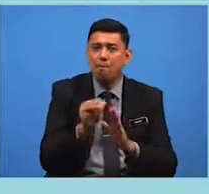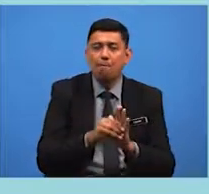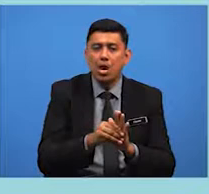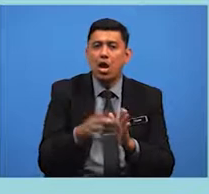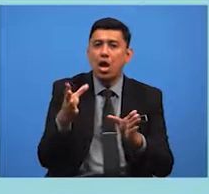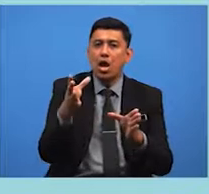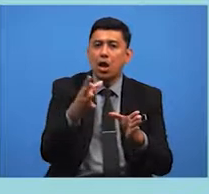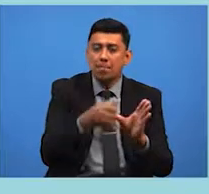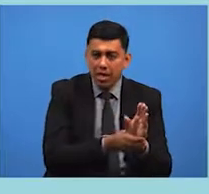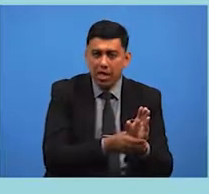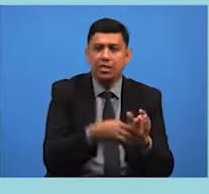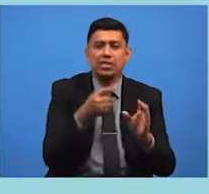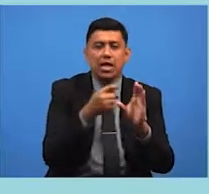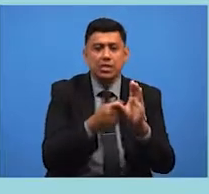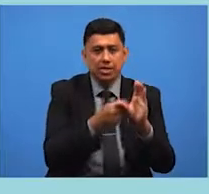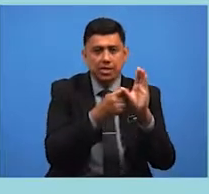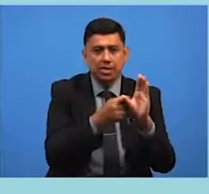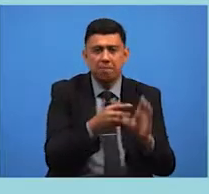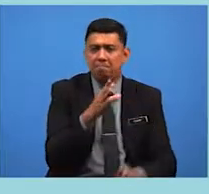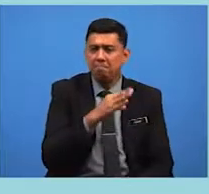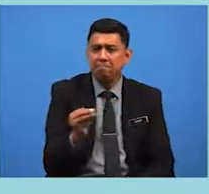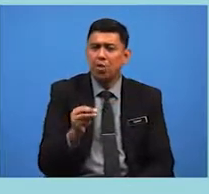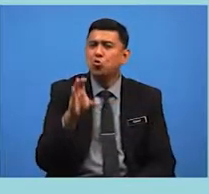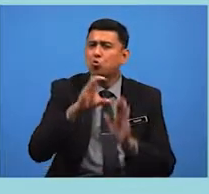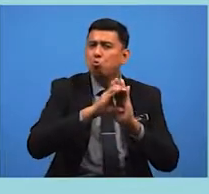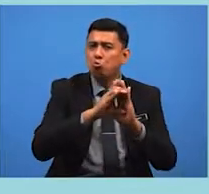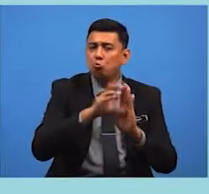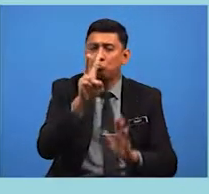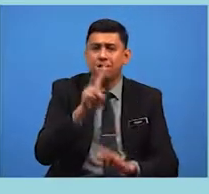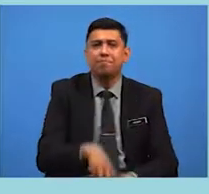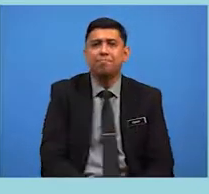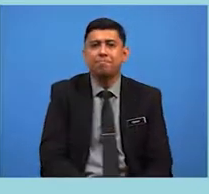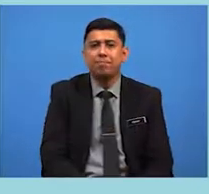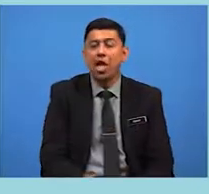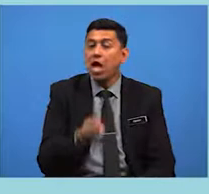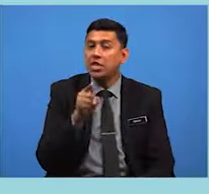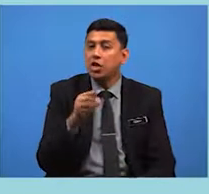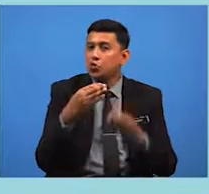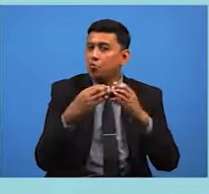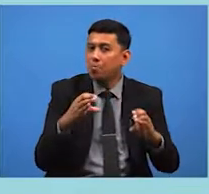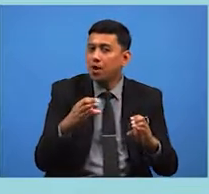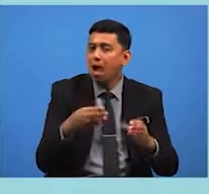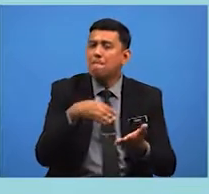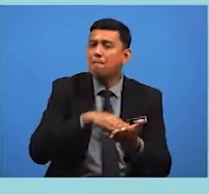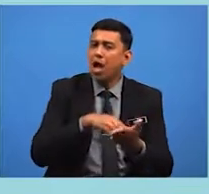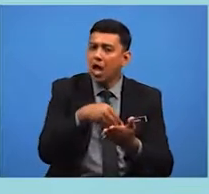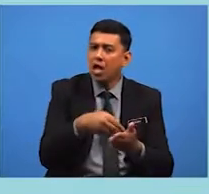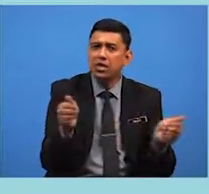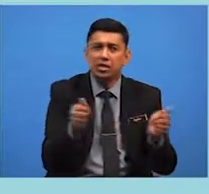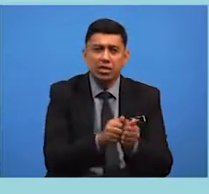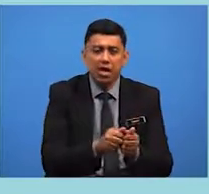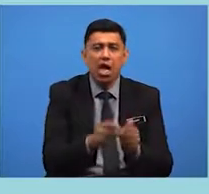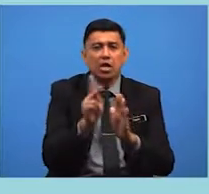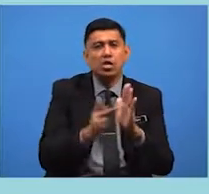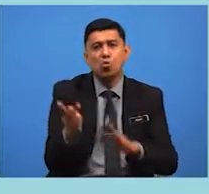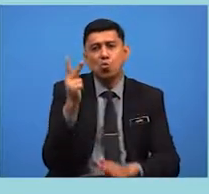tahta. Dan ini pula contoh yang kedua. Dia cuba bangkit dengan